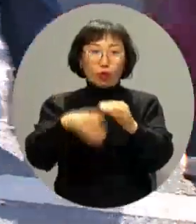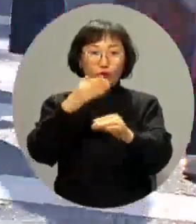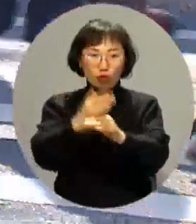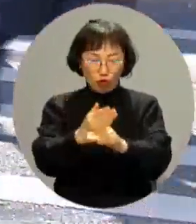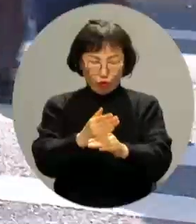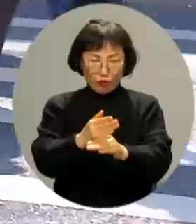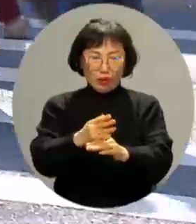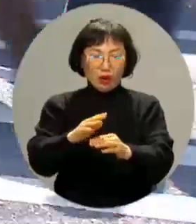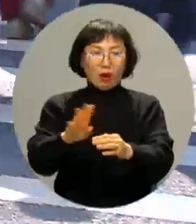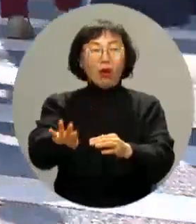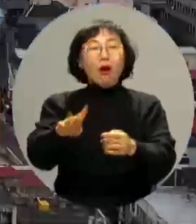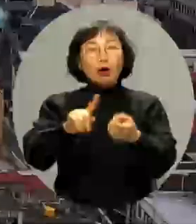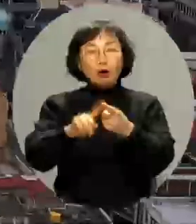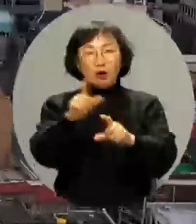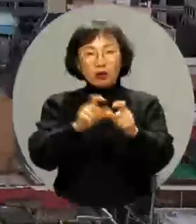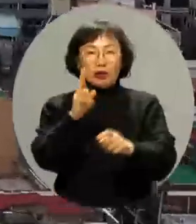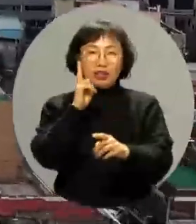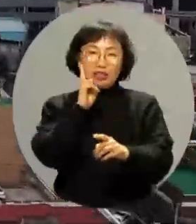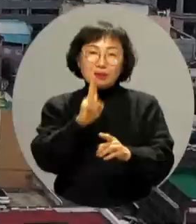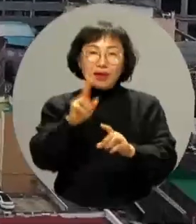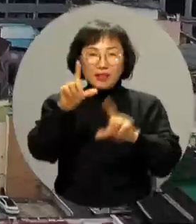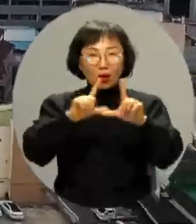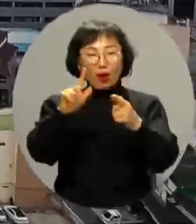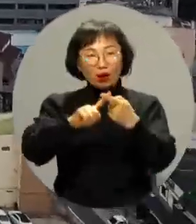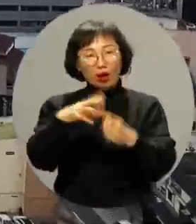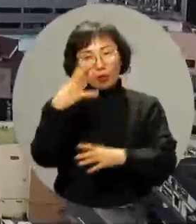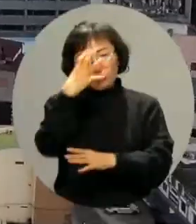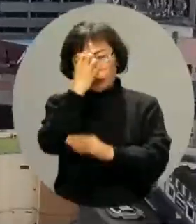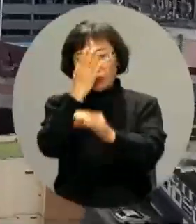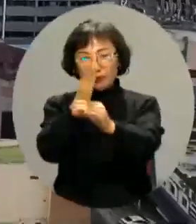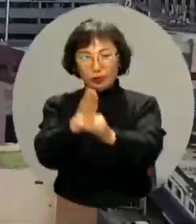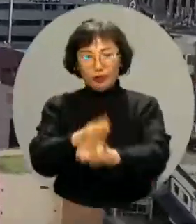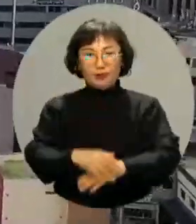인구절벽에 암울한 현실에 위험한 깊어지고 있습니다 MBC 뉴스 허윤호입니다